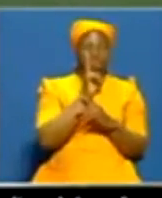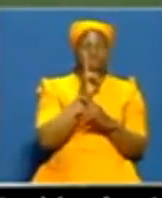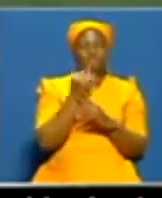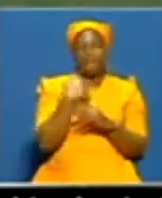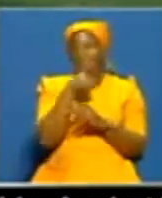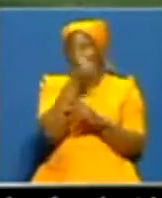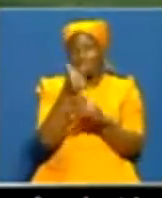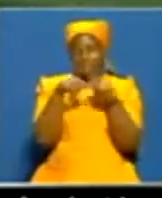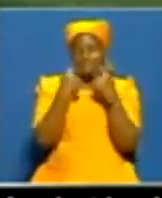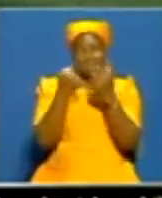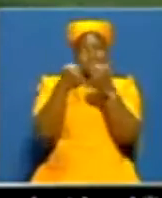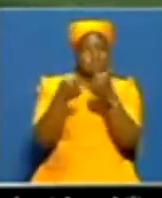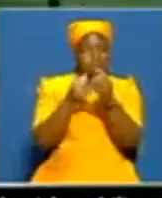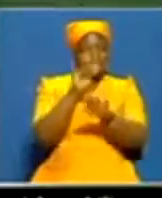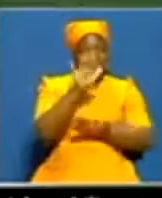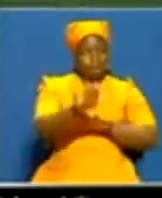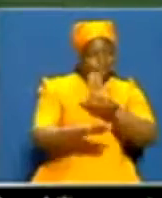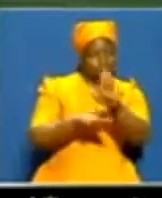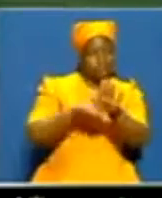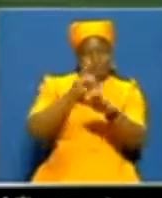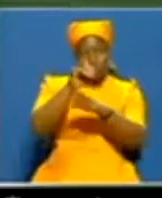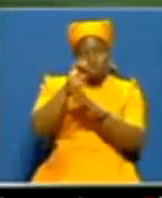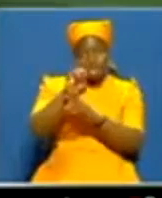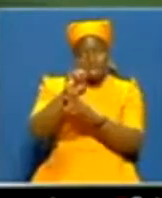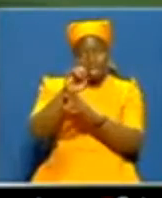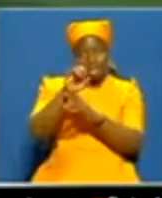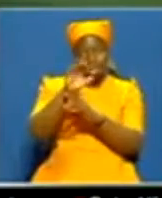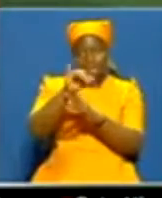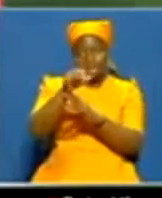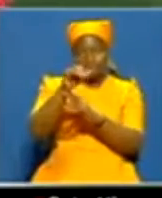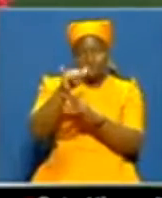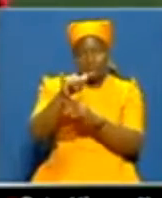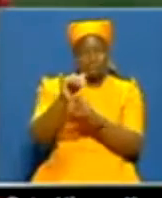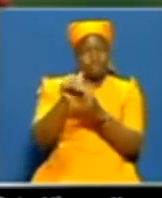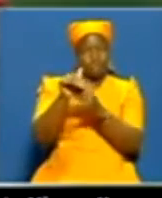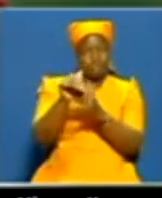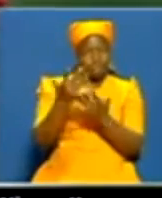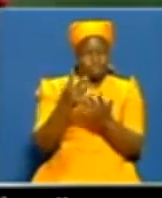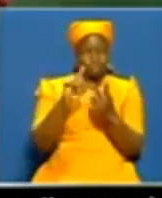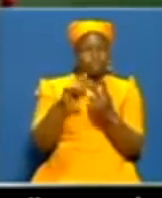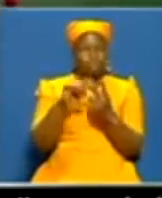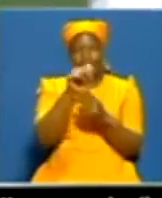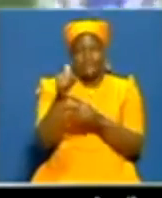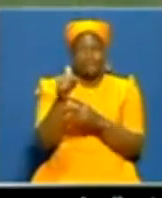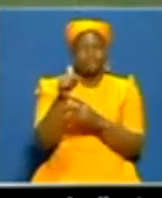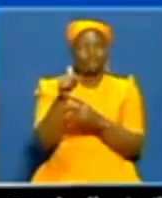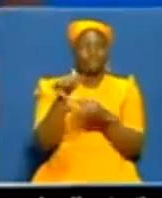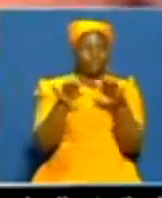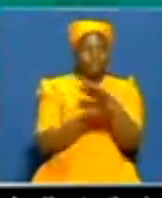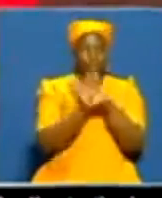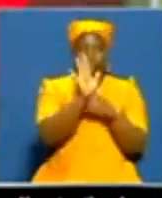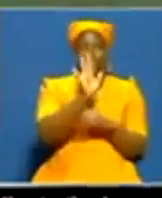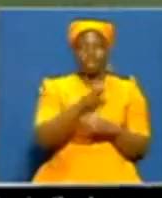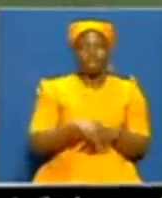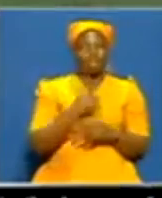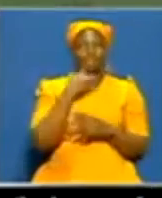Kendagor atakuwa nahodha kikosi hicho huko akisaidiwa na Julie Masharia. Naibu wa kocha Micho Chola amesema mechi hiyo ni muhimu kwa kwani itakuwa mara ya